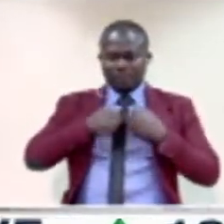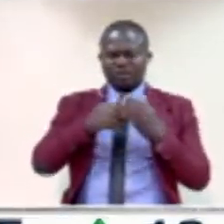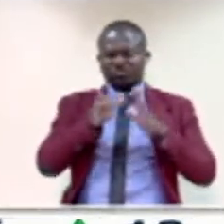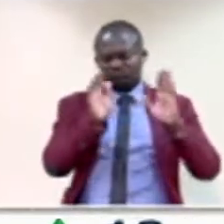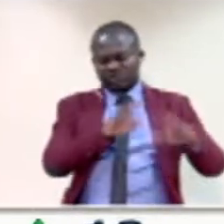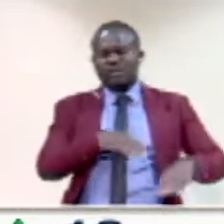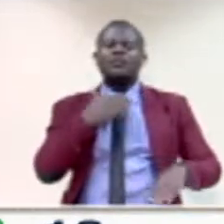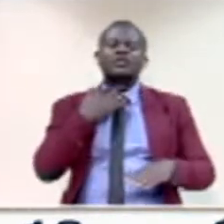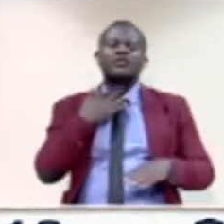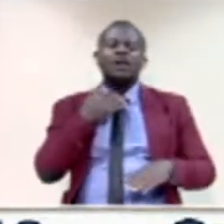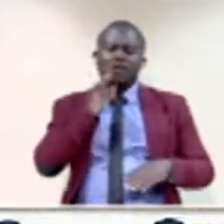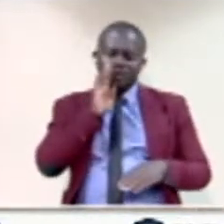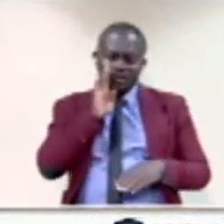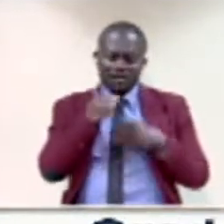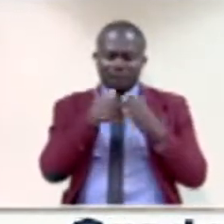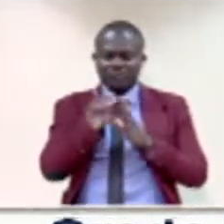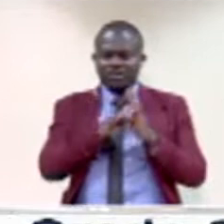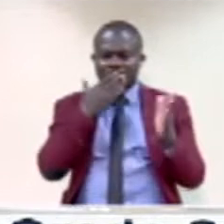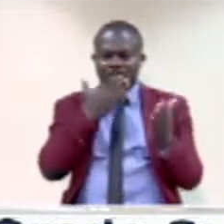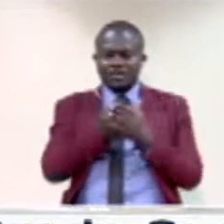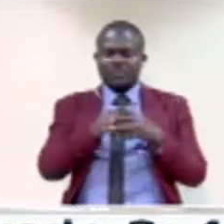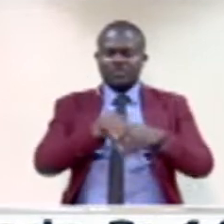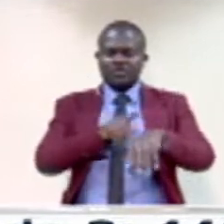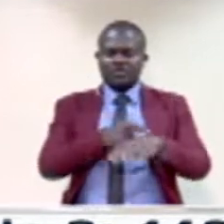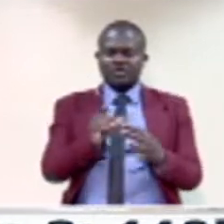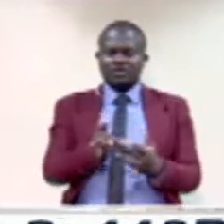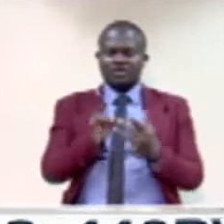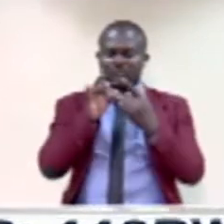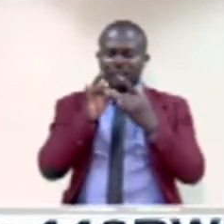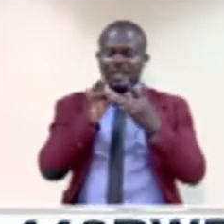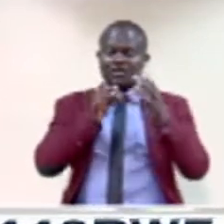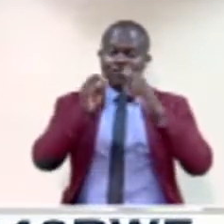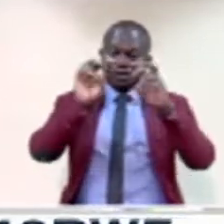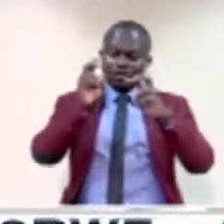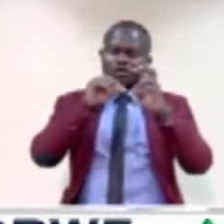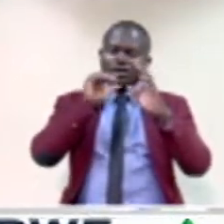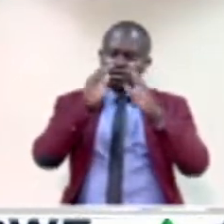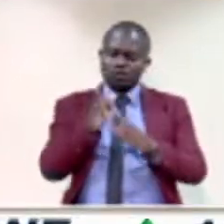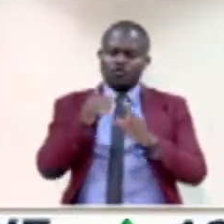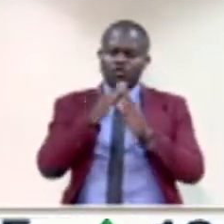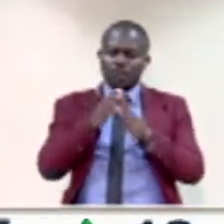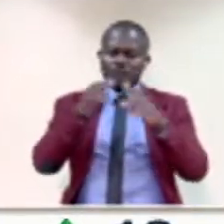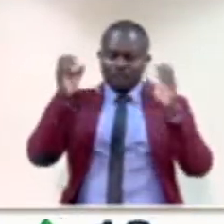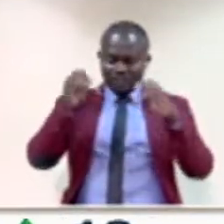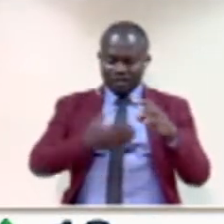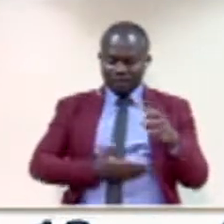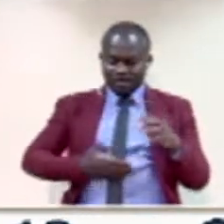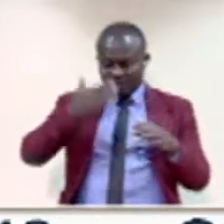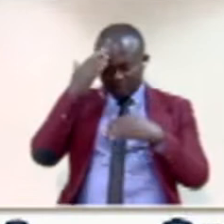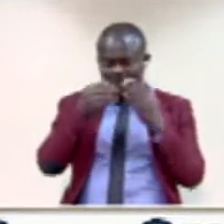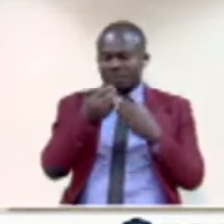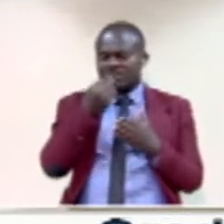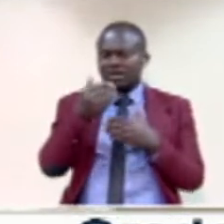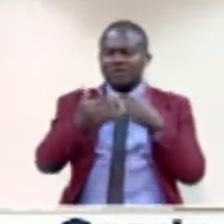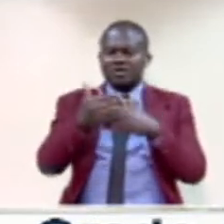amatwi abashaka gusiga icyashyize gahunda nziza muri ibi bihe bidasanzwe. Ashimangira ko nta muturage wo mu mujyi wa Kigali uzasonza kuko ibiribwa